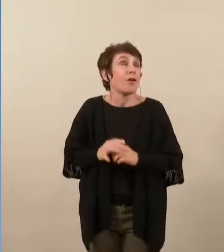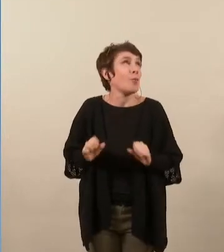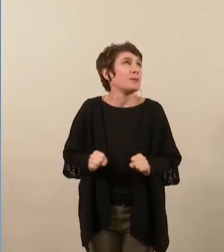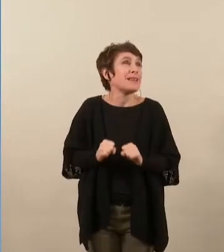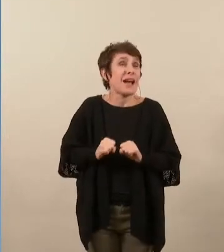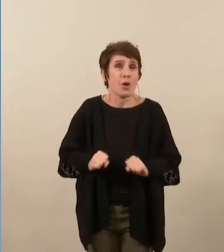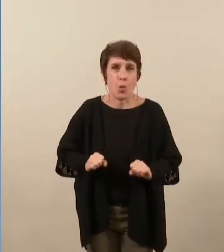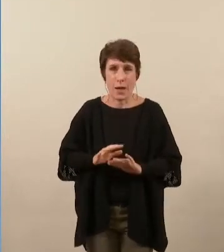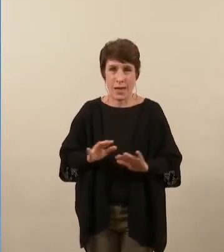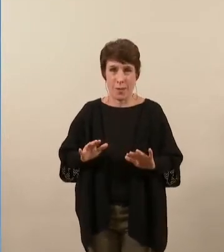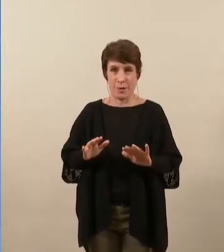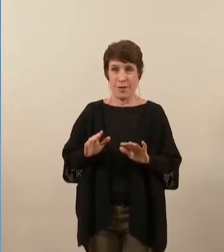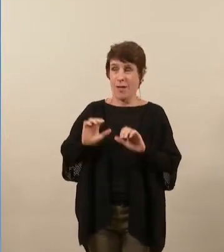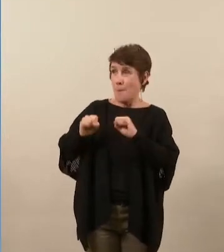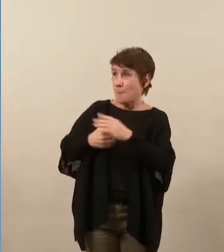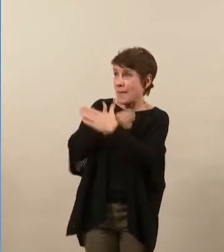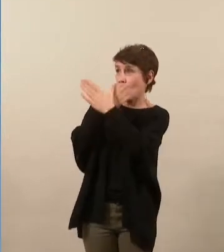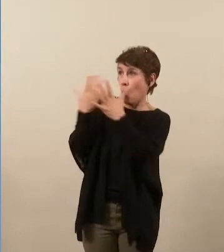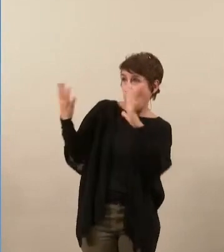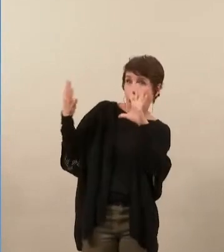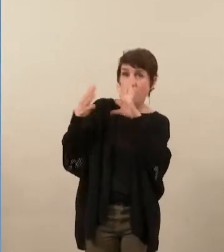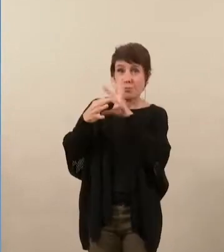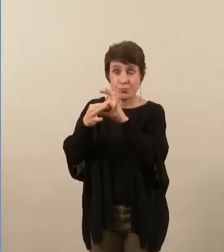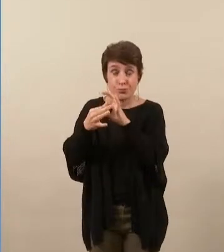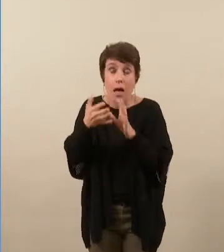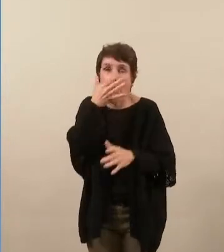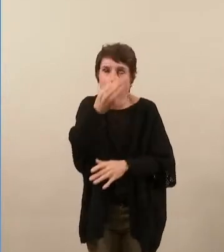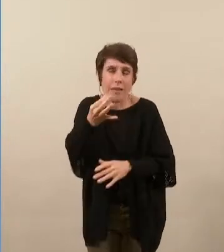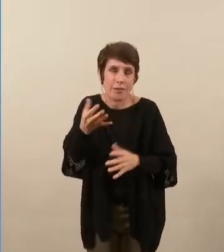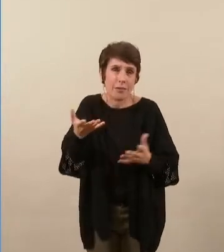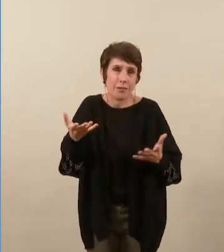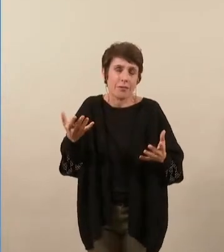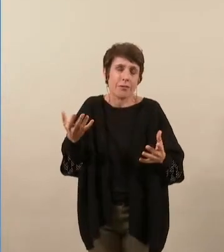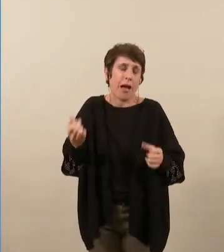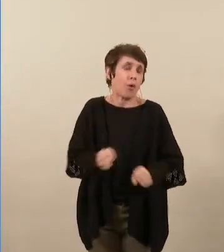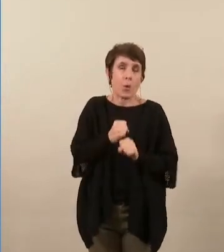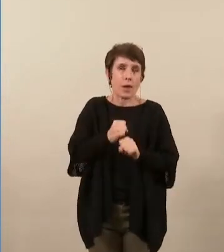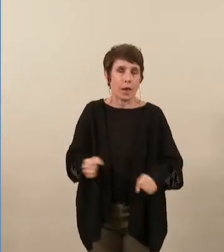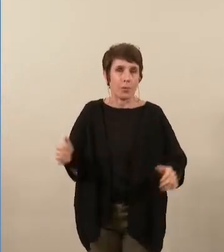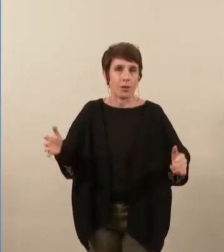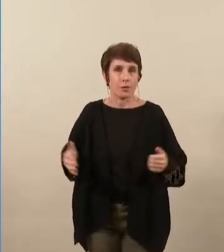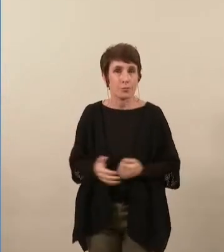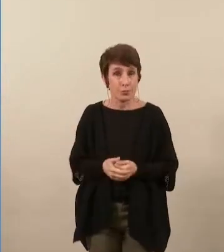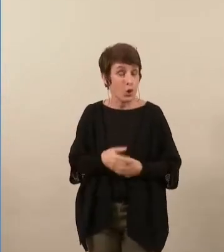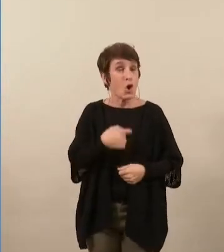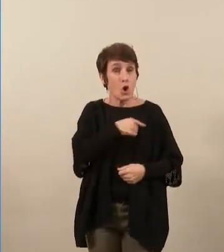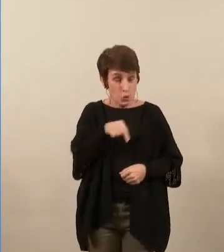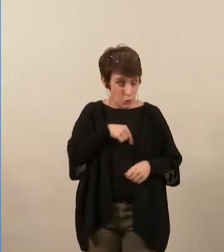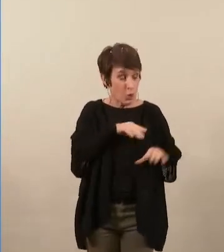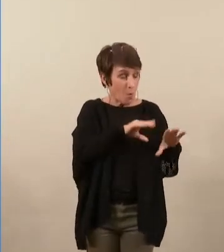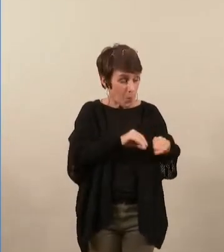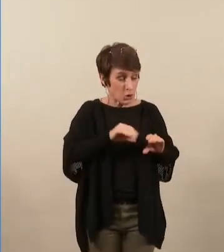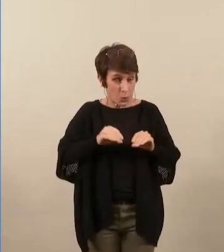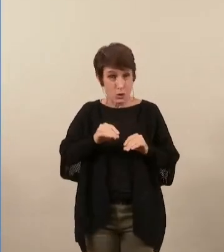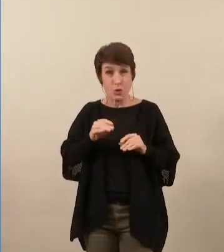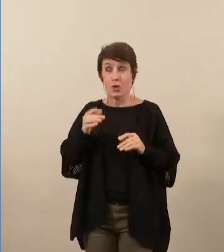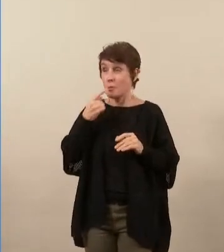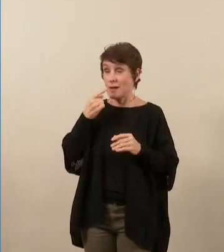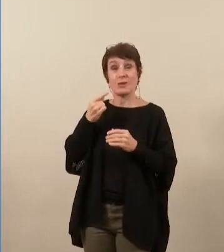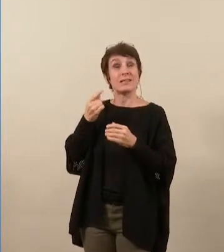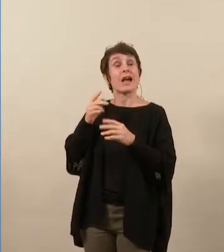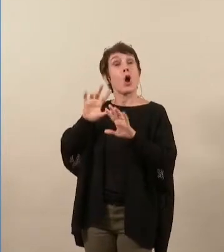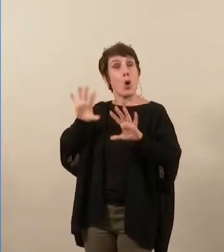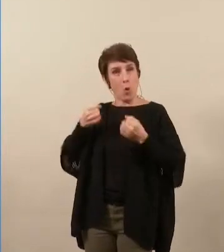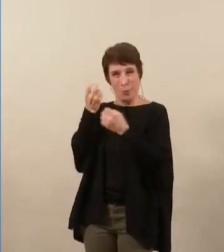manqué à ce point le rendez-vous de la métropolisation. Non seulement nous avons créé des postes supplémentaires malgré le transfert